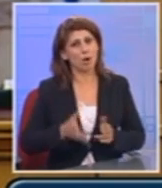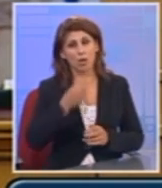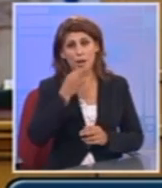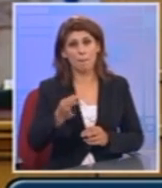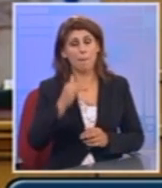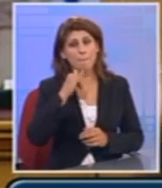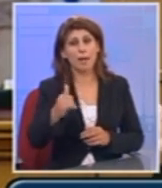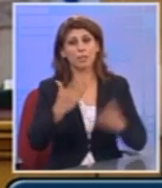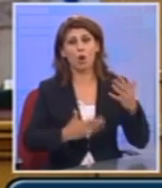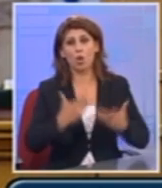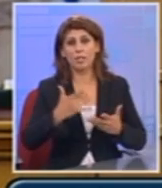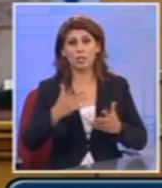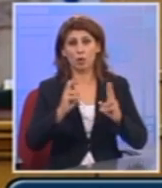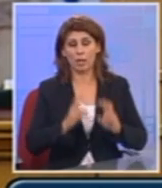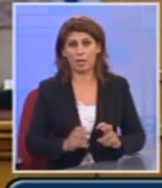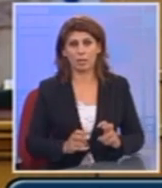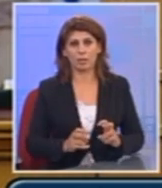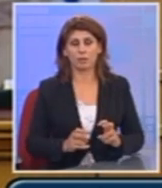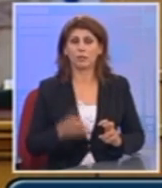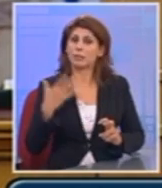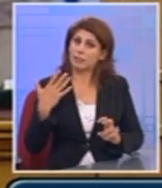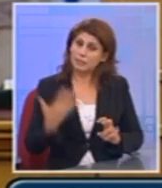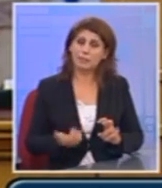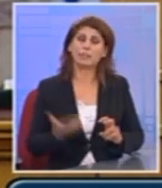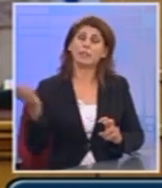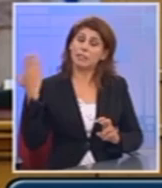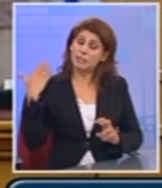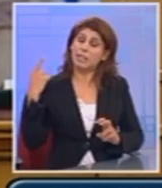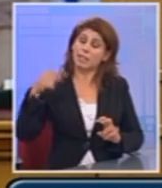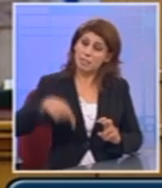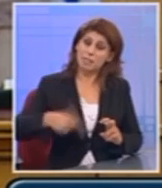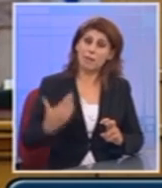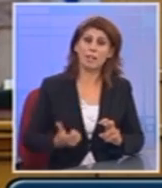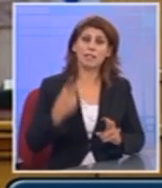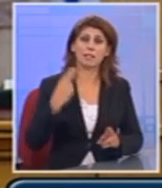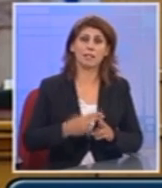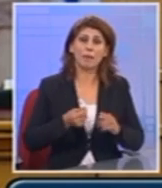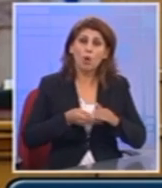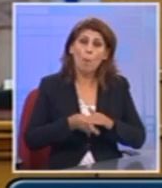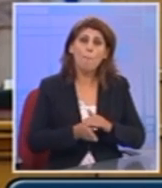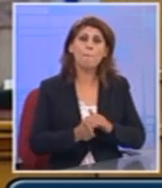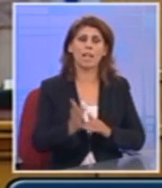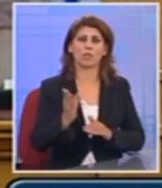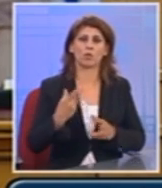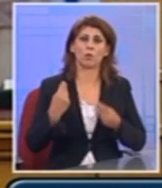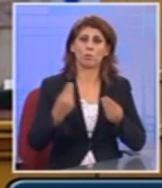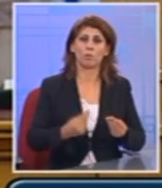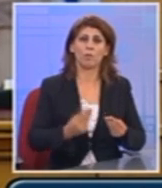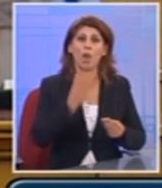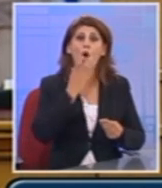πάντα ο λογιστικός έλεγχος αποτελούσε ένα σημαντικό μέσον που δίνει